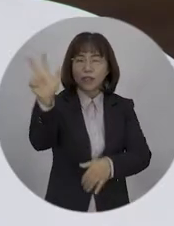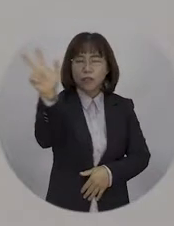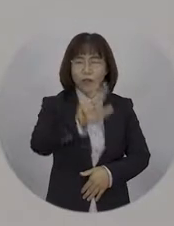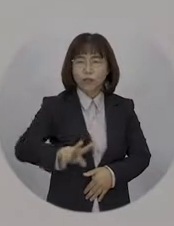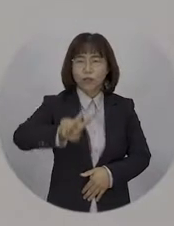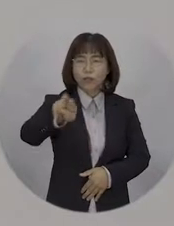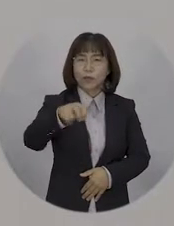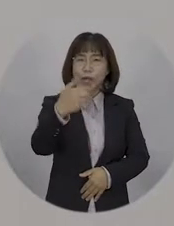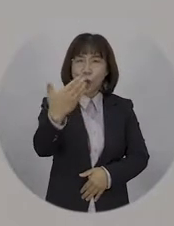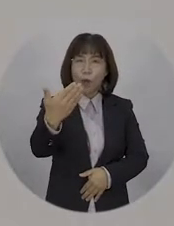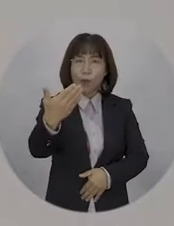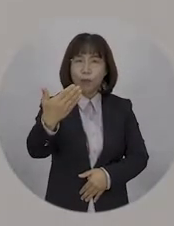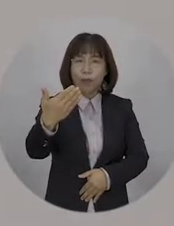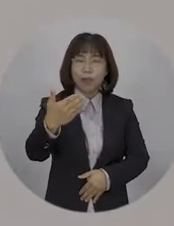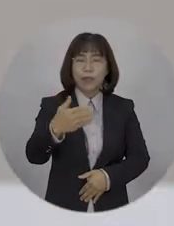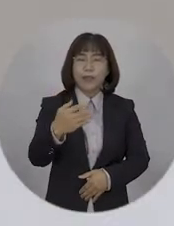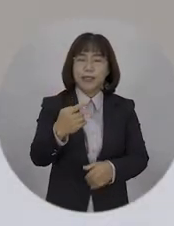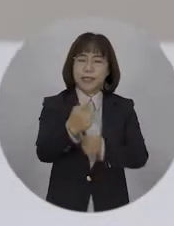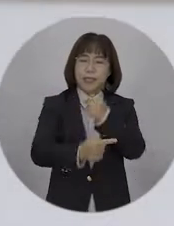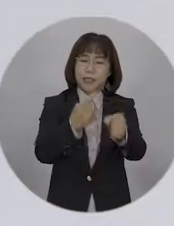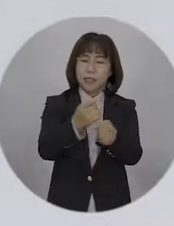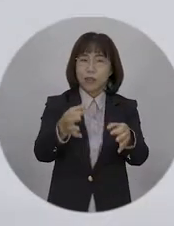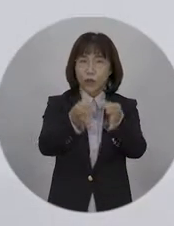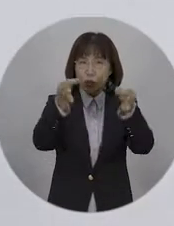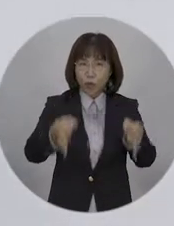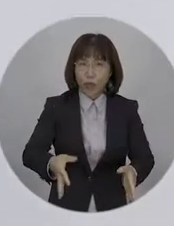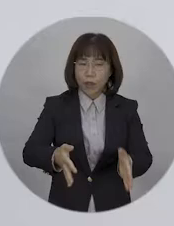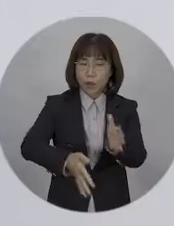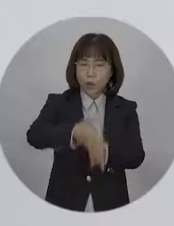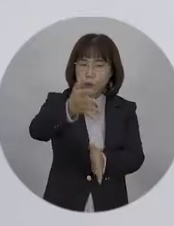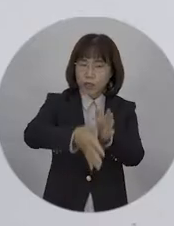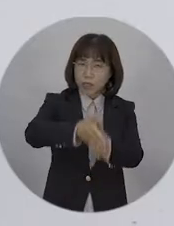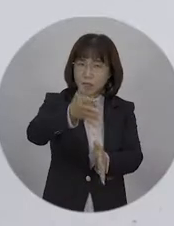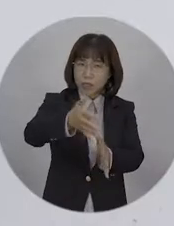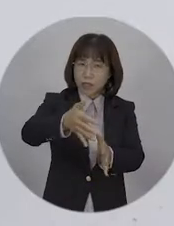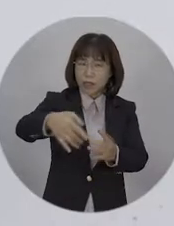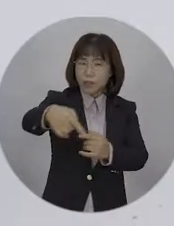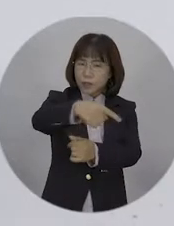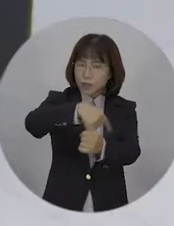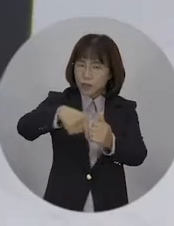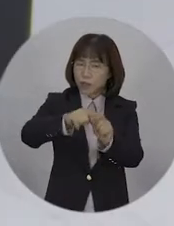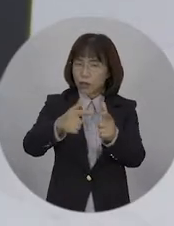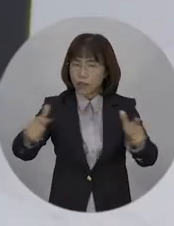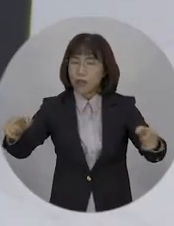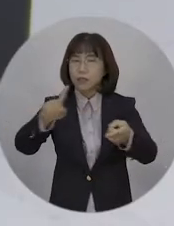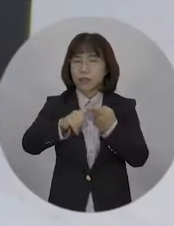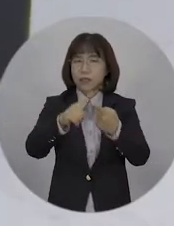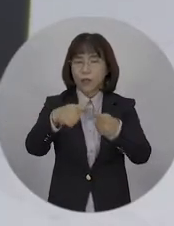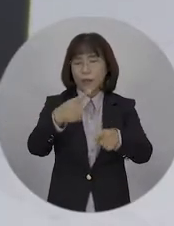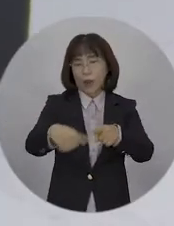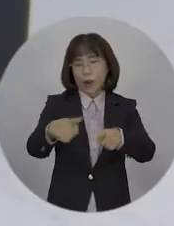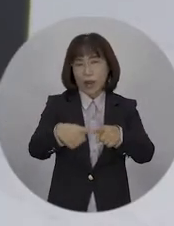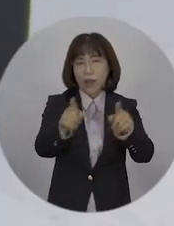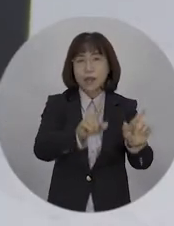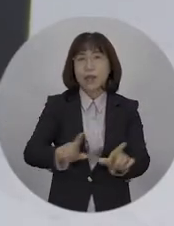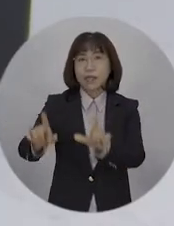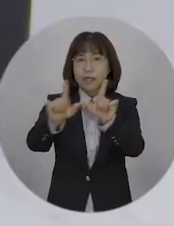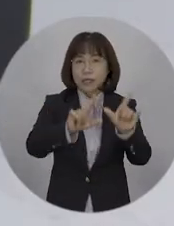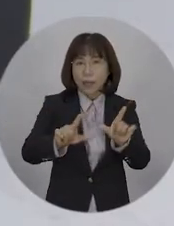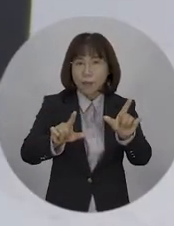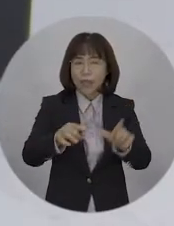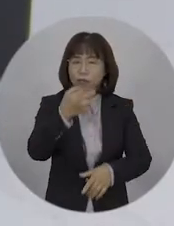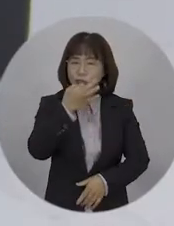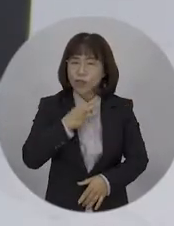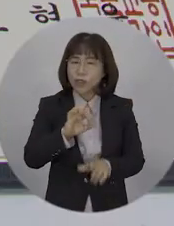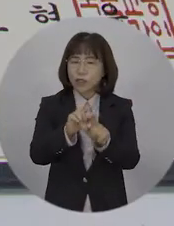229개 지자체를 대상으로 지난 1년 동안 도시의 지속 가능성과 생활 인프라 수준을 평가해 삶의 질과 도시